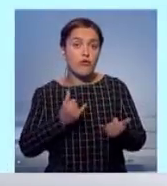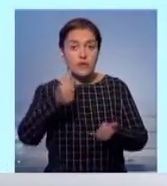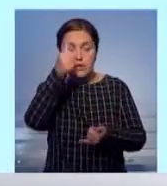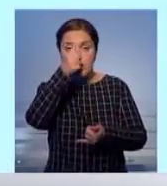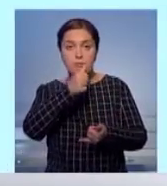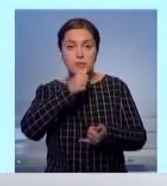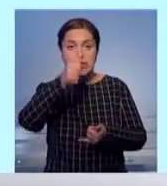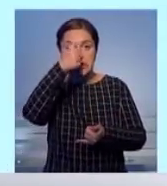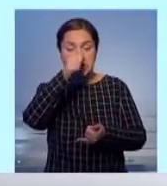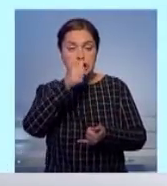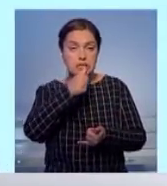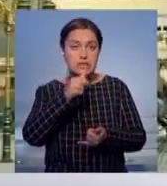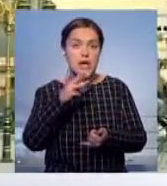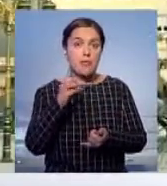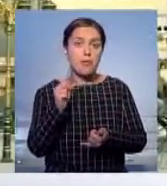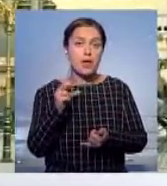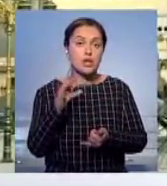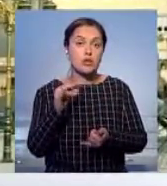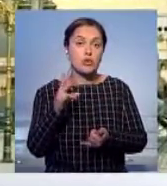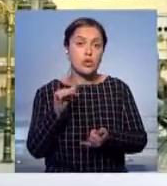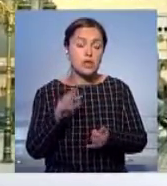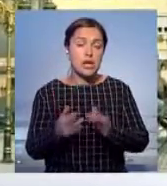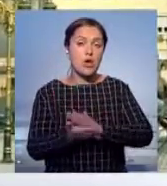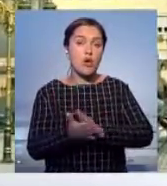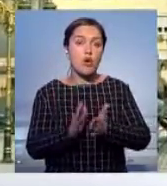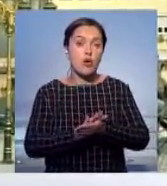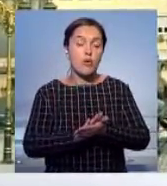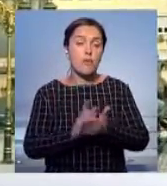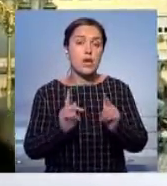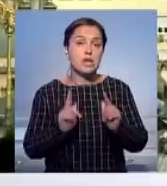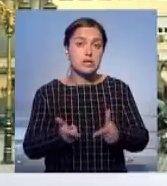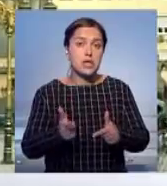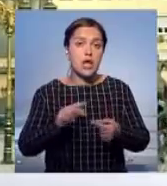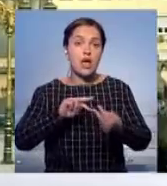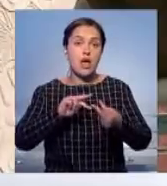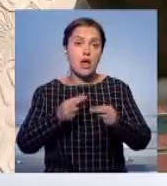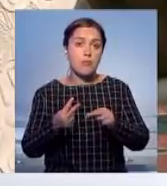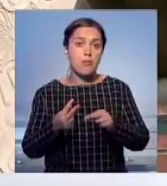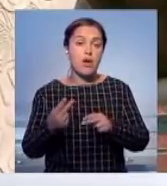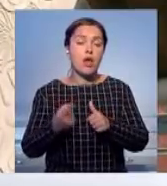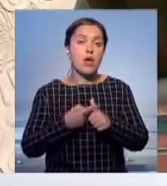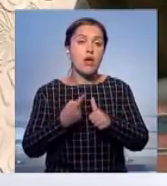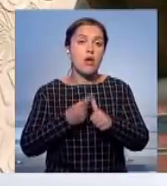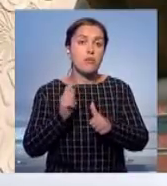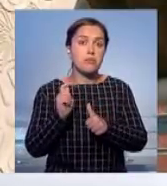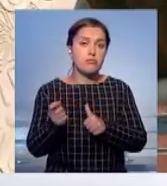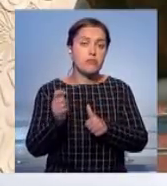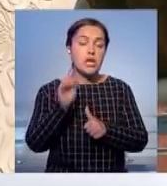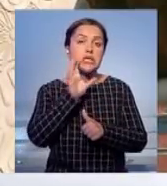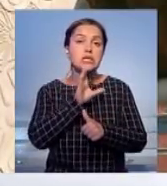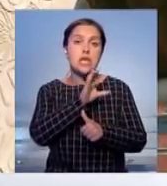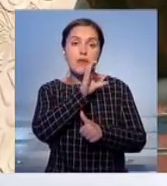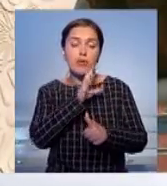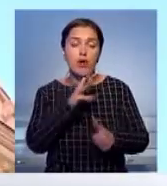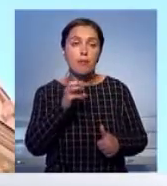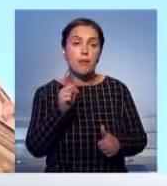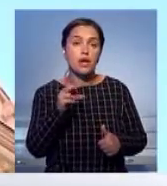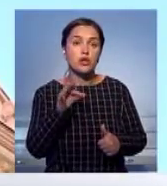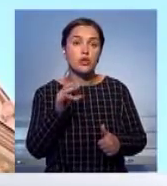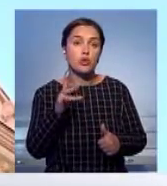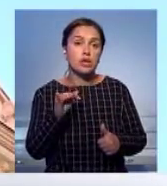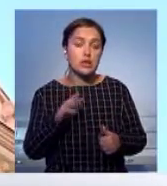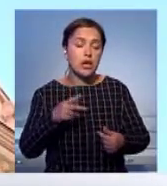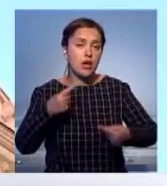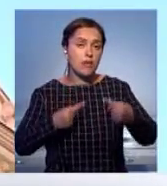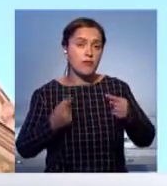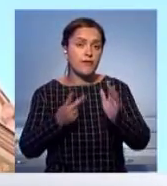этом месяце Греция и Македония достигли соглашения по поводу переименования последней на республику Северная Македония. Этот спор на протяжении